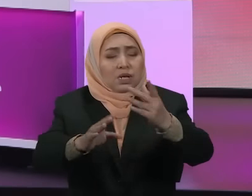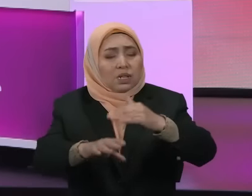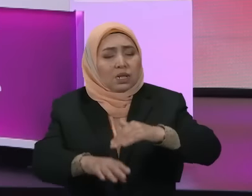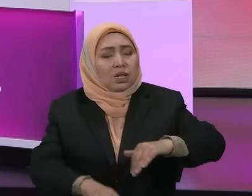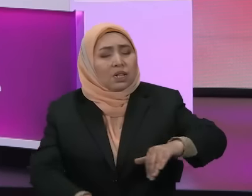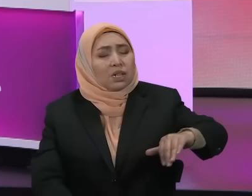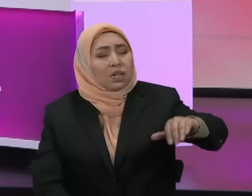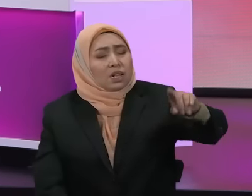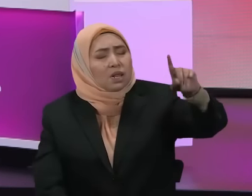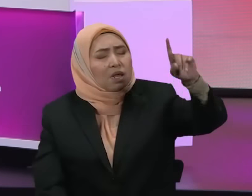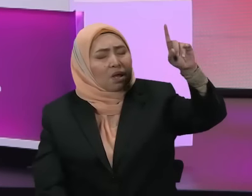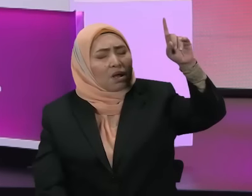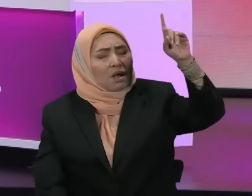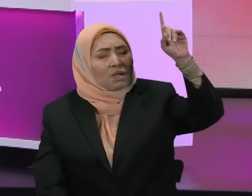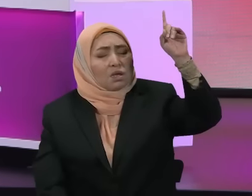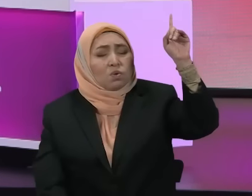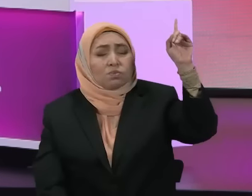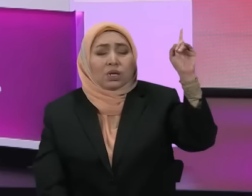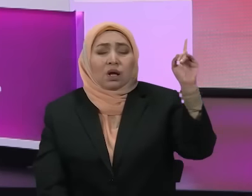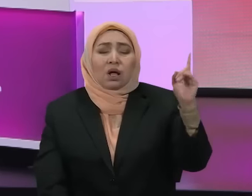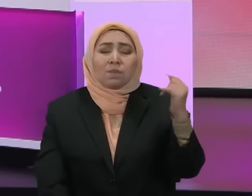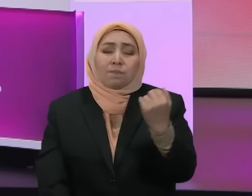سَبِيلِ اللَّهِ